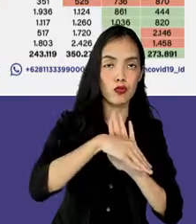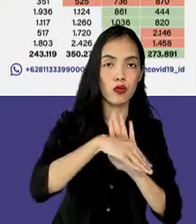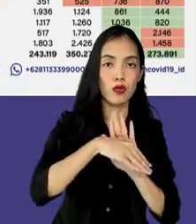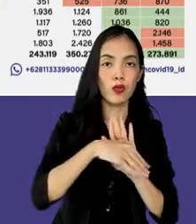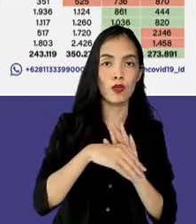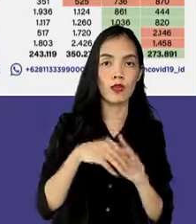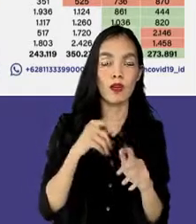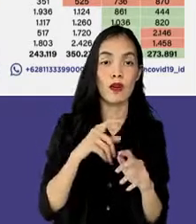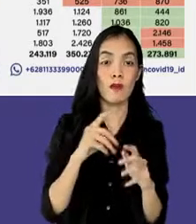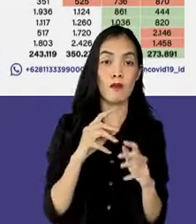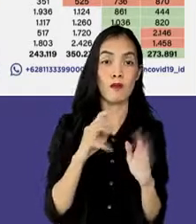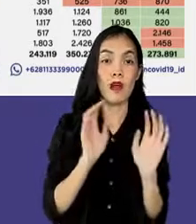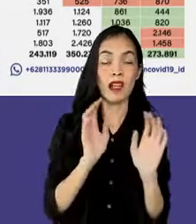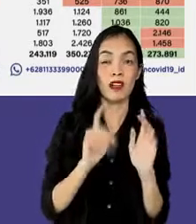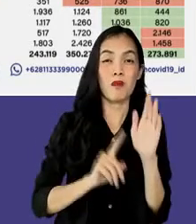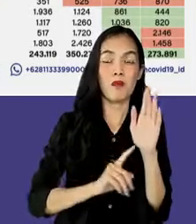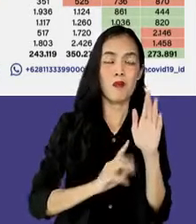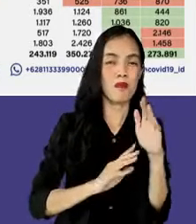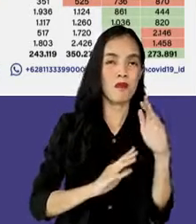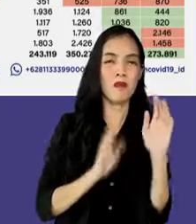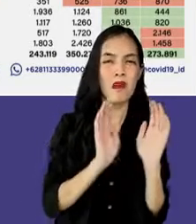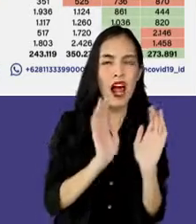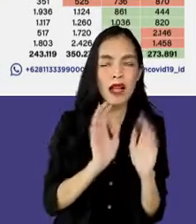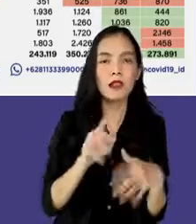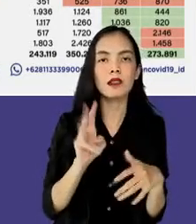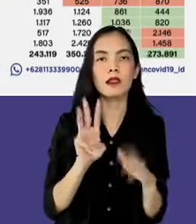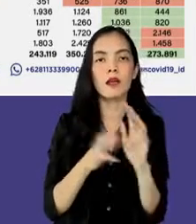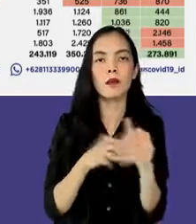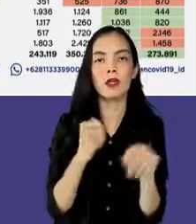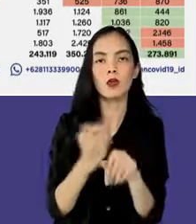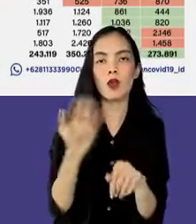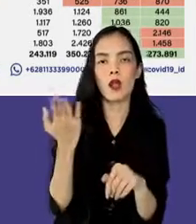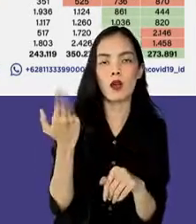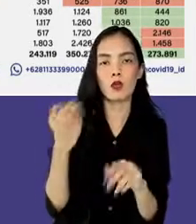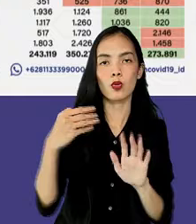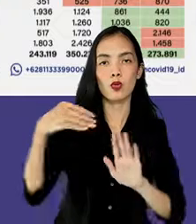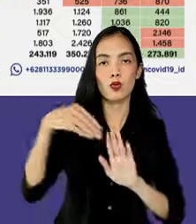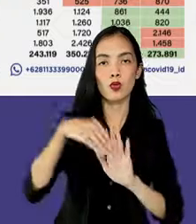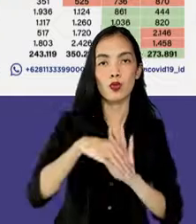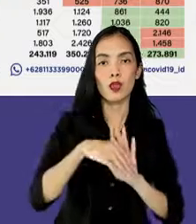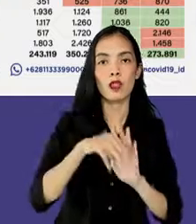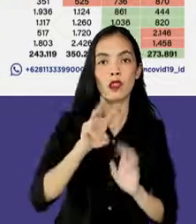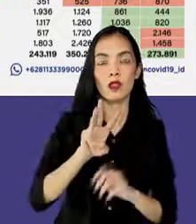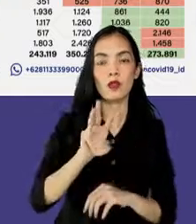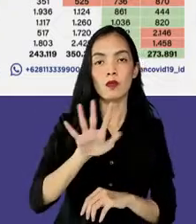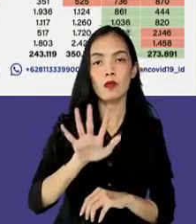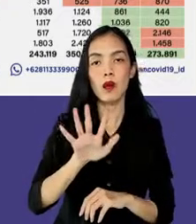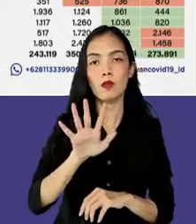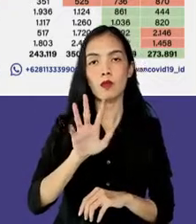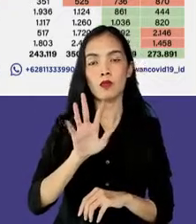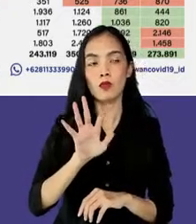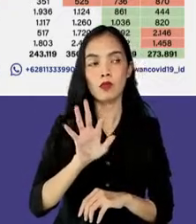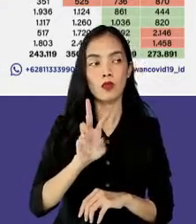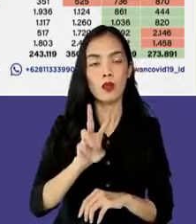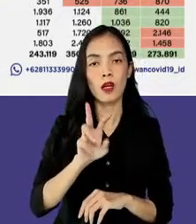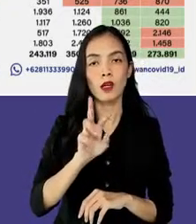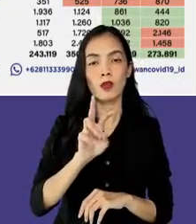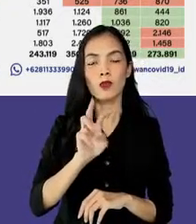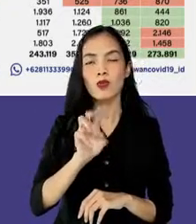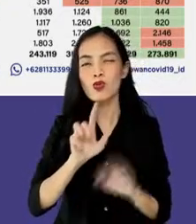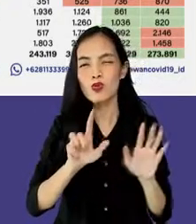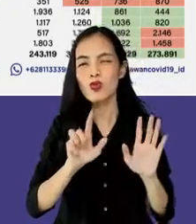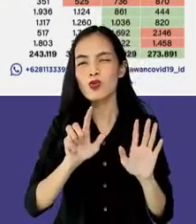tiga minggu yang lalu penurunan tercatat dari 350.000 273